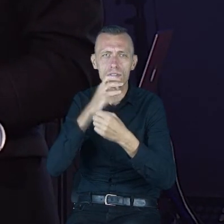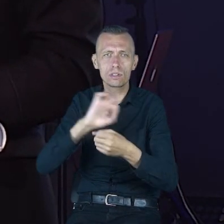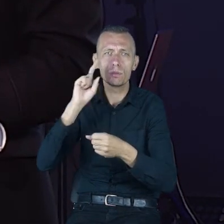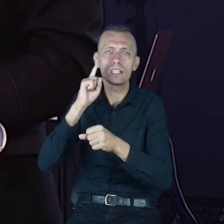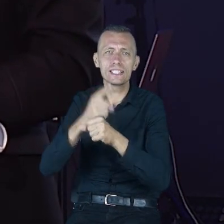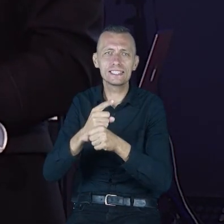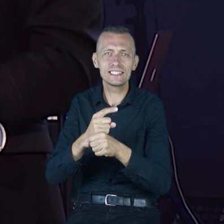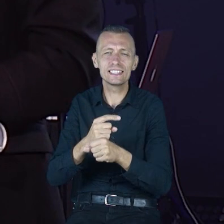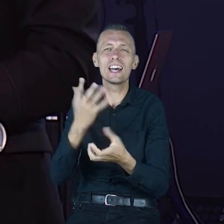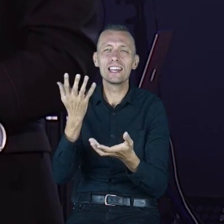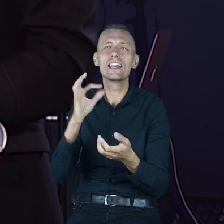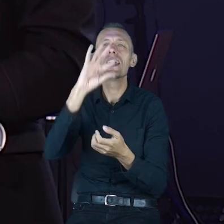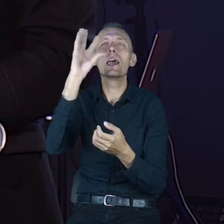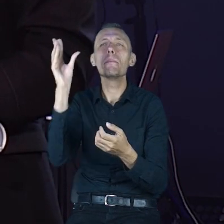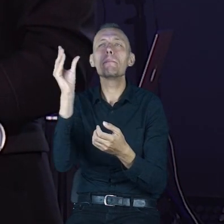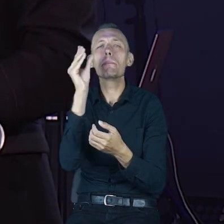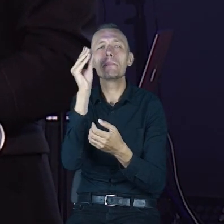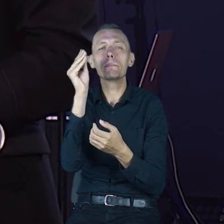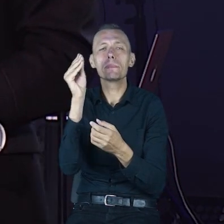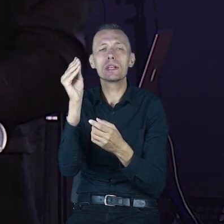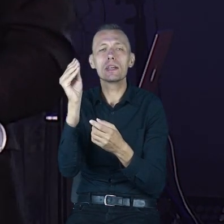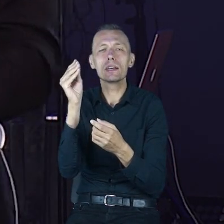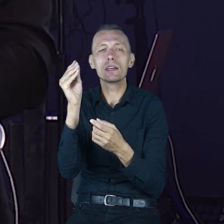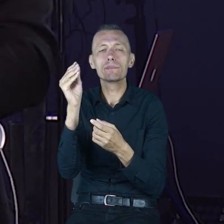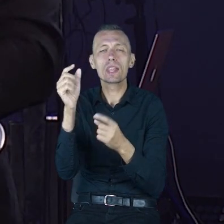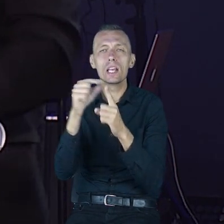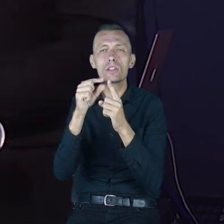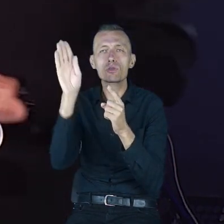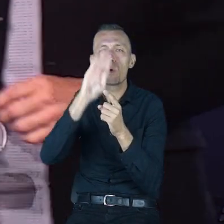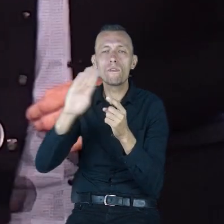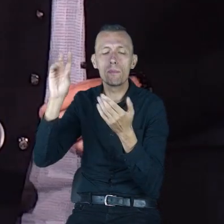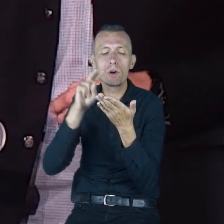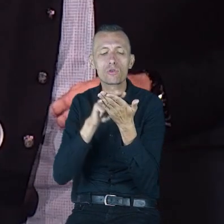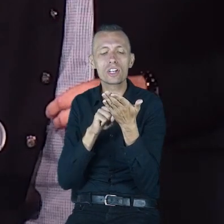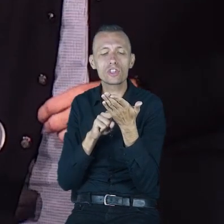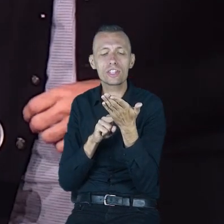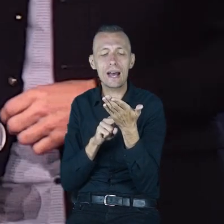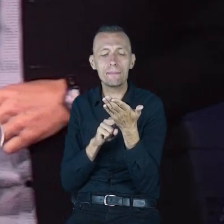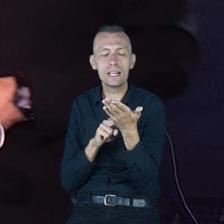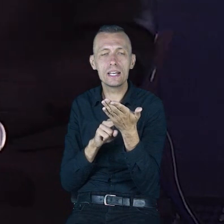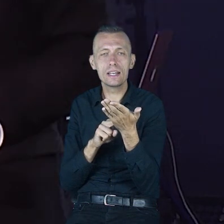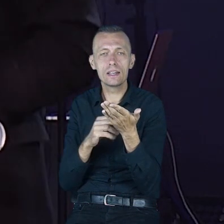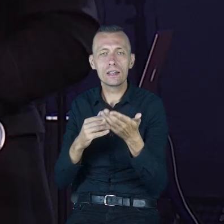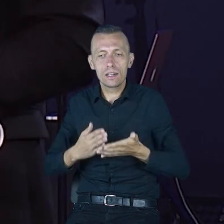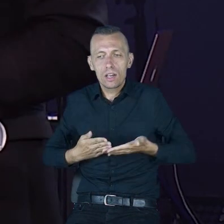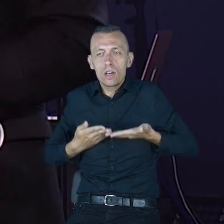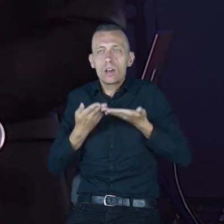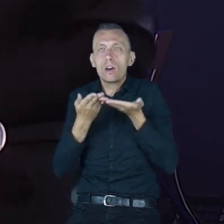pięknie w Bożym Słowie, poddanie i poddawanie się